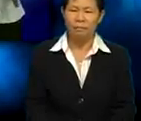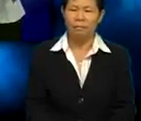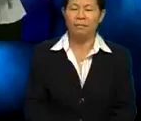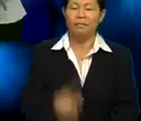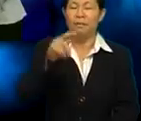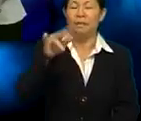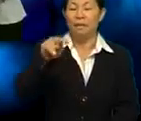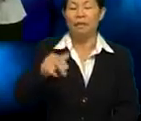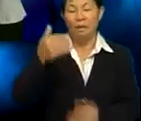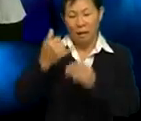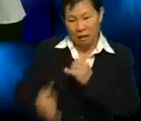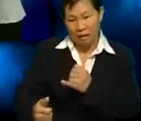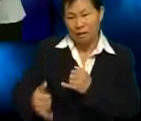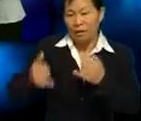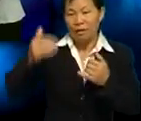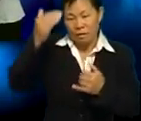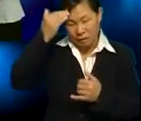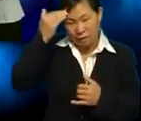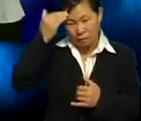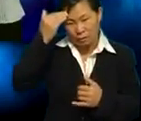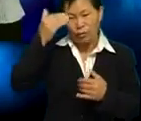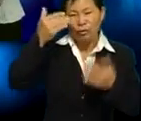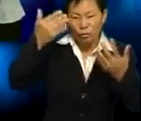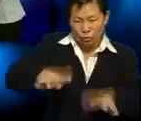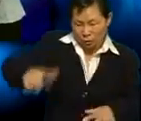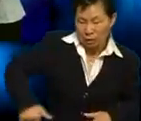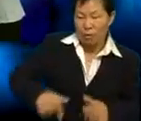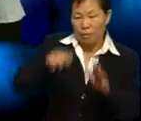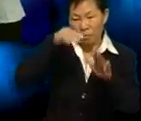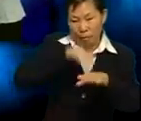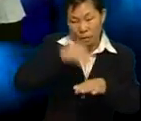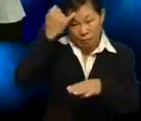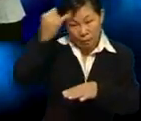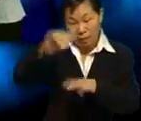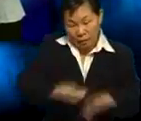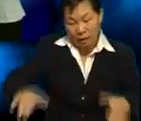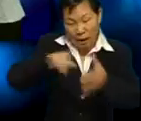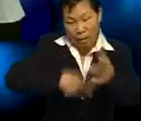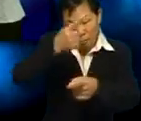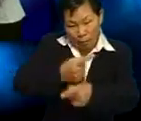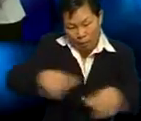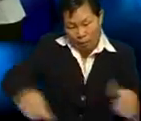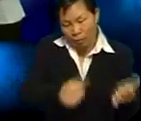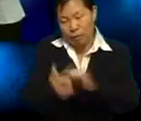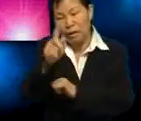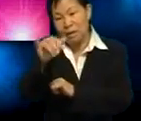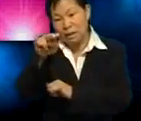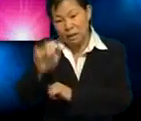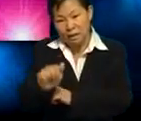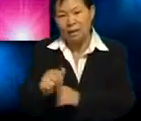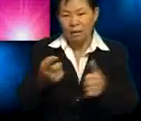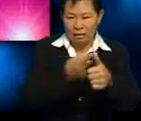Kenegaran akhirnya sedar bahawa mereka sudah terlewat. Pada pendapat adik-adik, apakah yang sepatutnya dilakukan oleh Kenegaran?